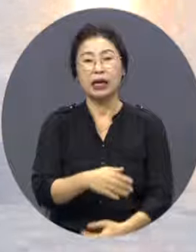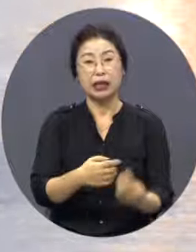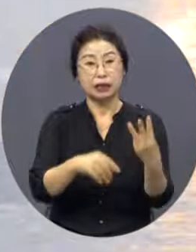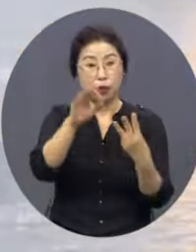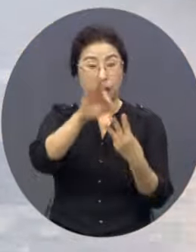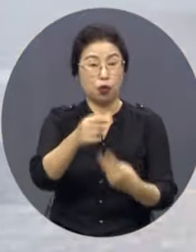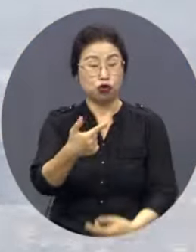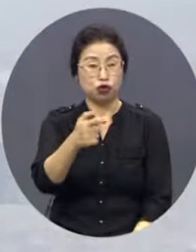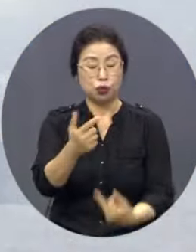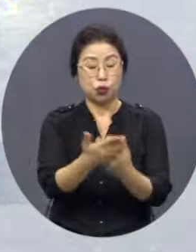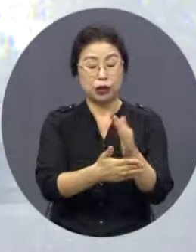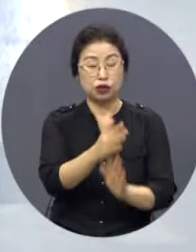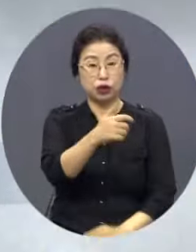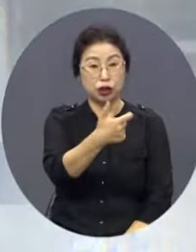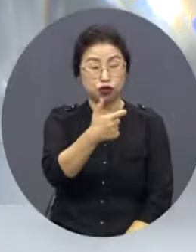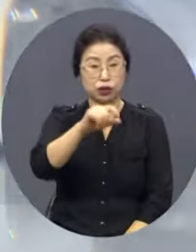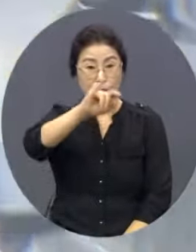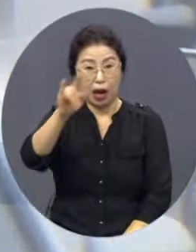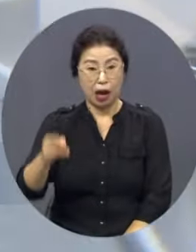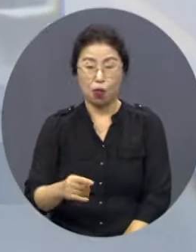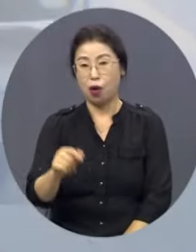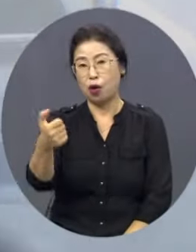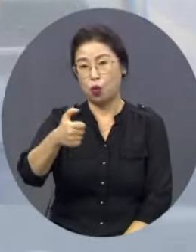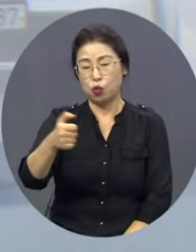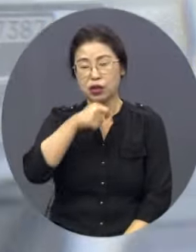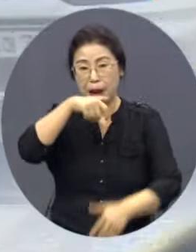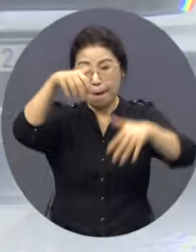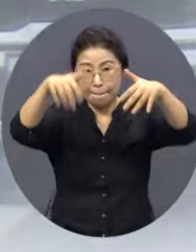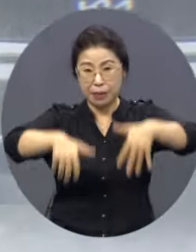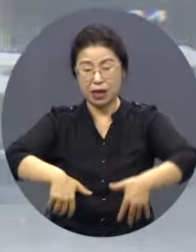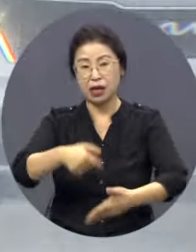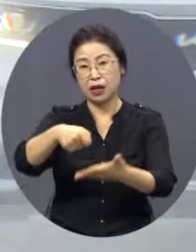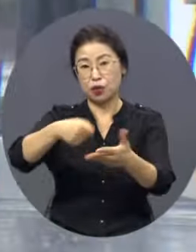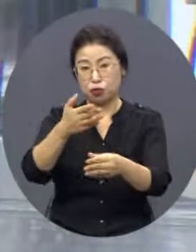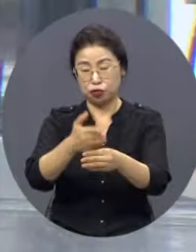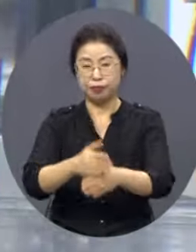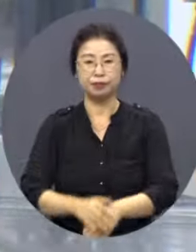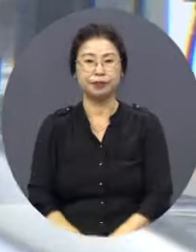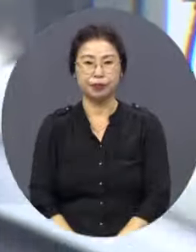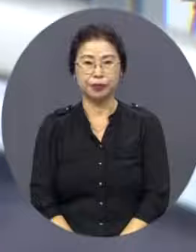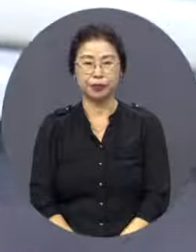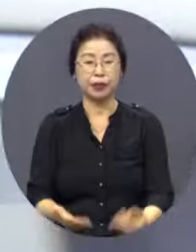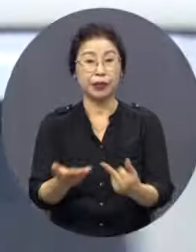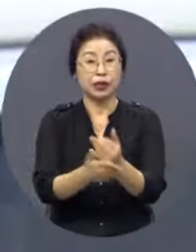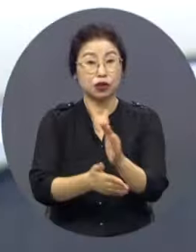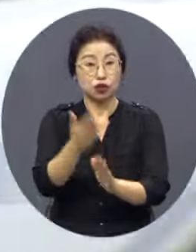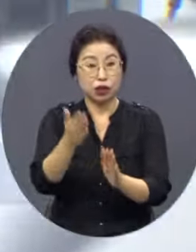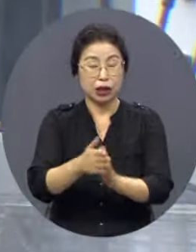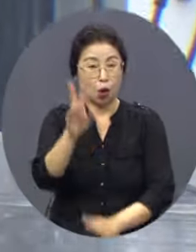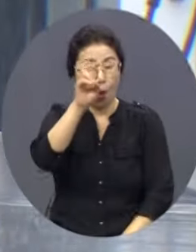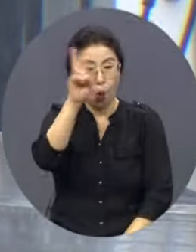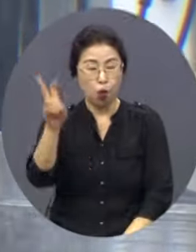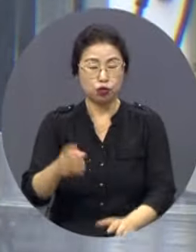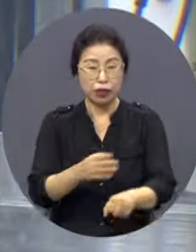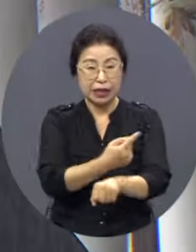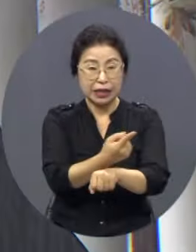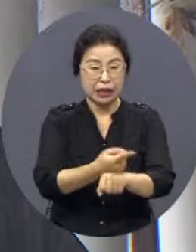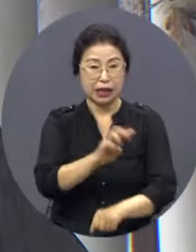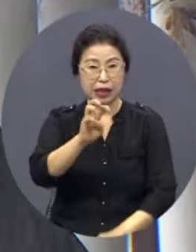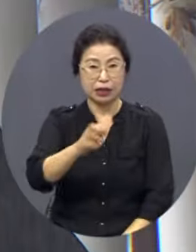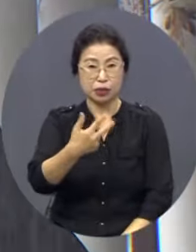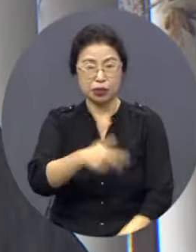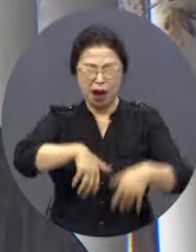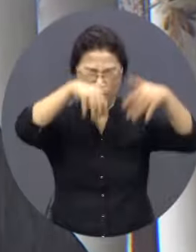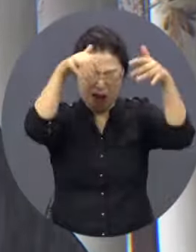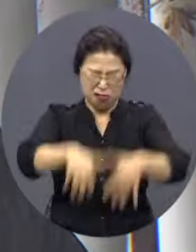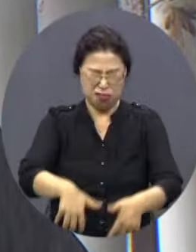65mm, 제주시 60mm, 애월 50mm의 강수량을 기록했습니다. 제주시에는 오후 한때 시간당